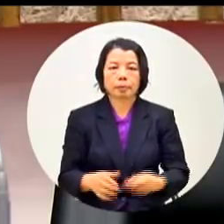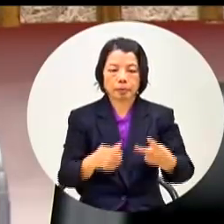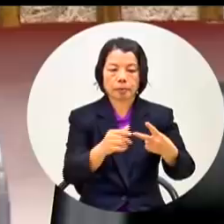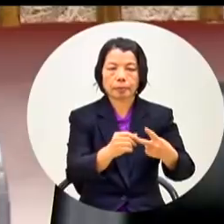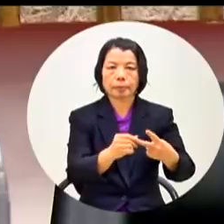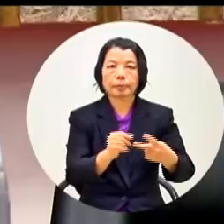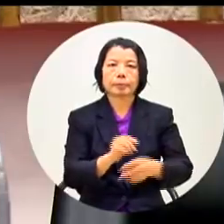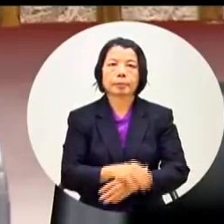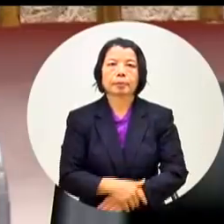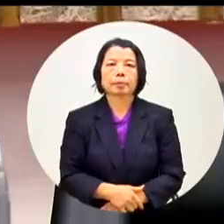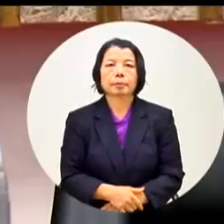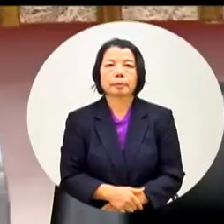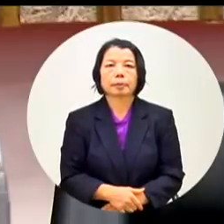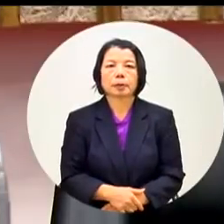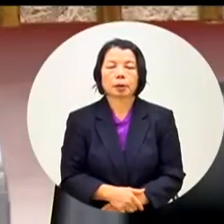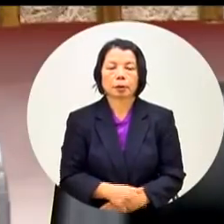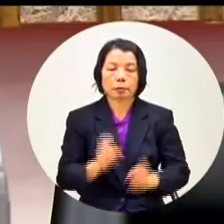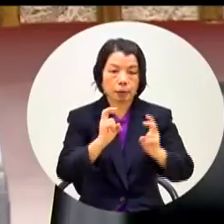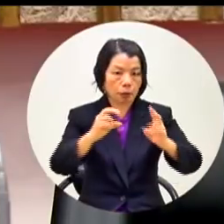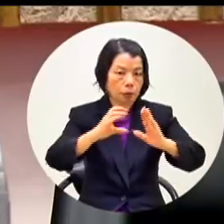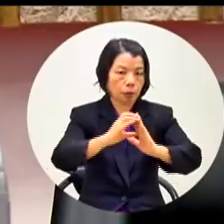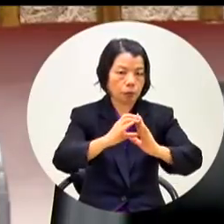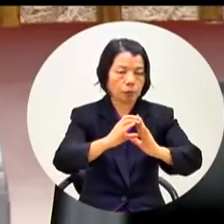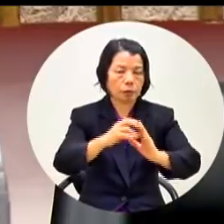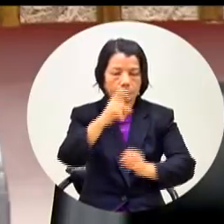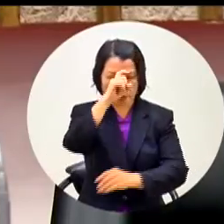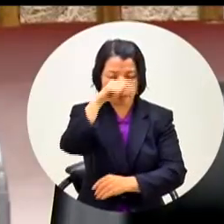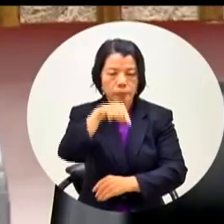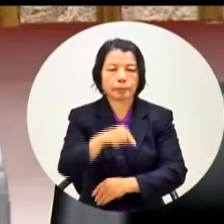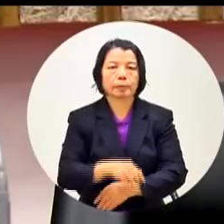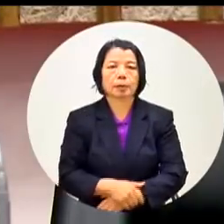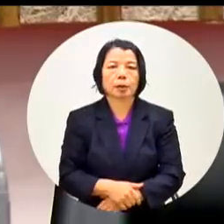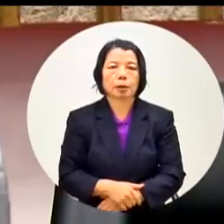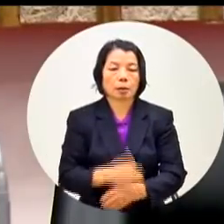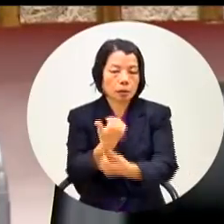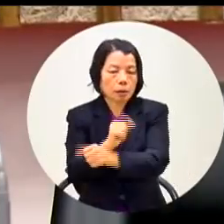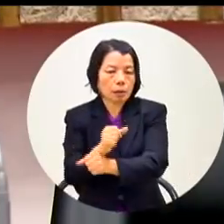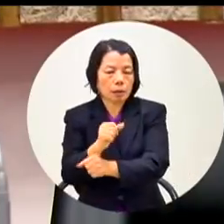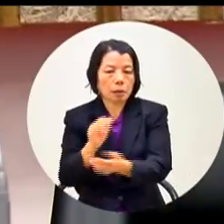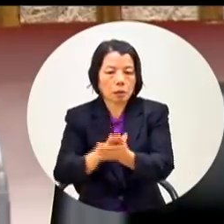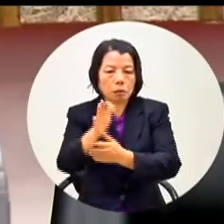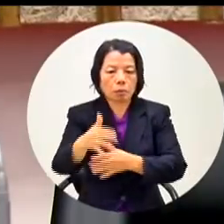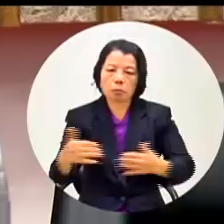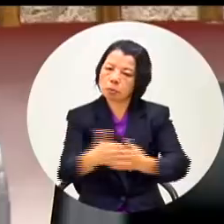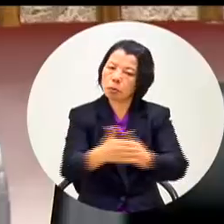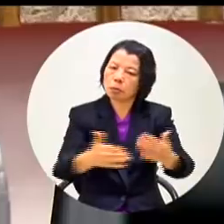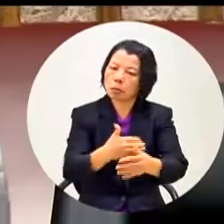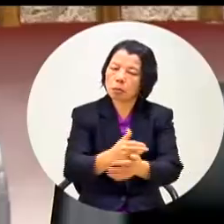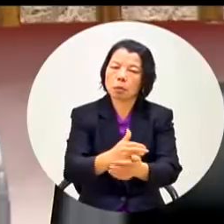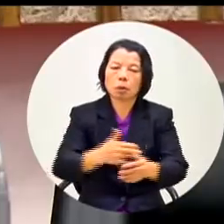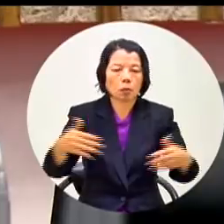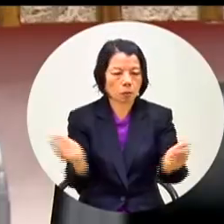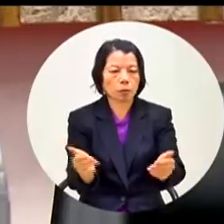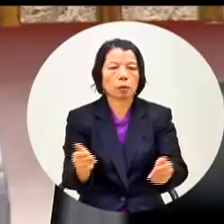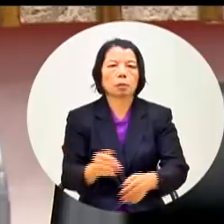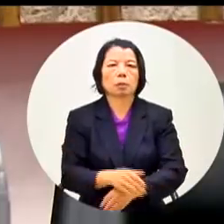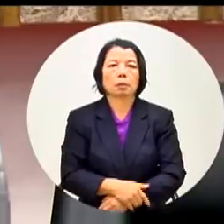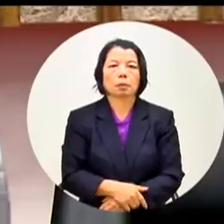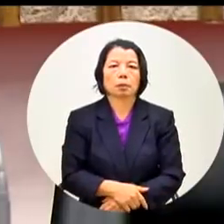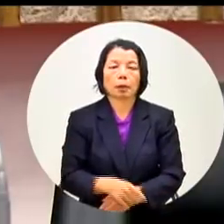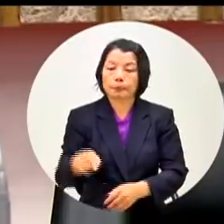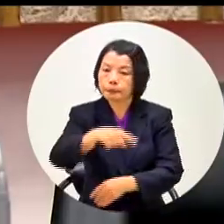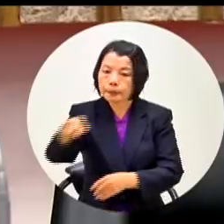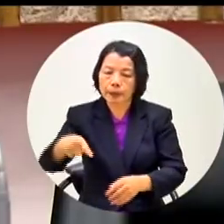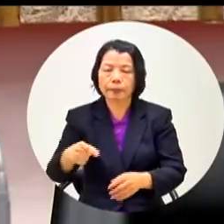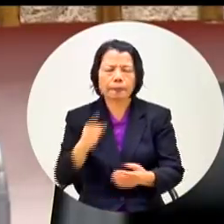哈，也要多去考量我们后续交通的问题哈。因为为什么大家呢，在我们这个每一次的一个公听会上，